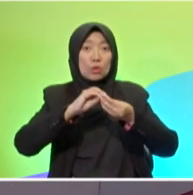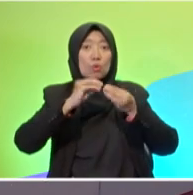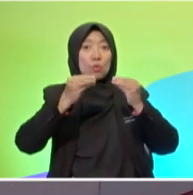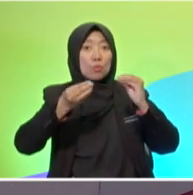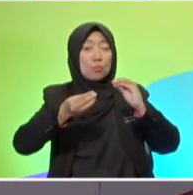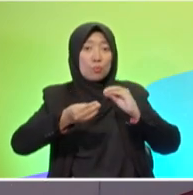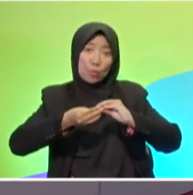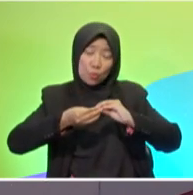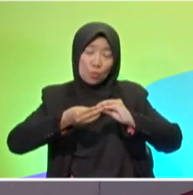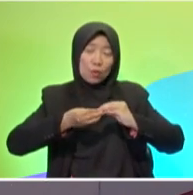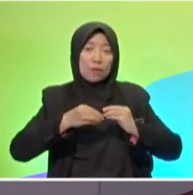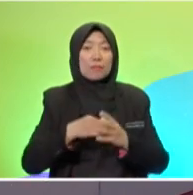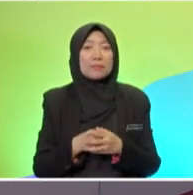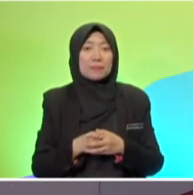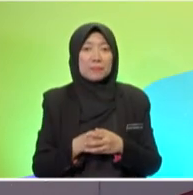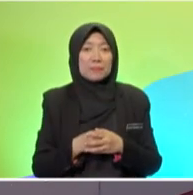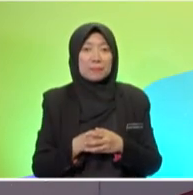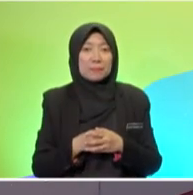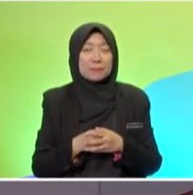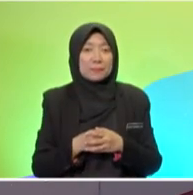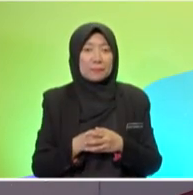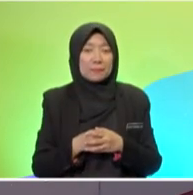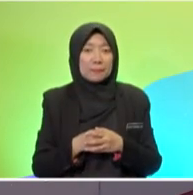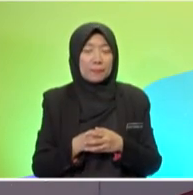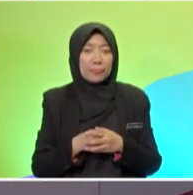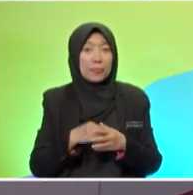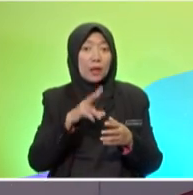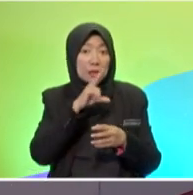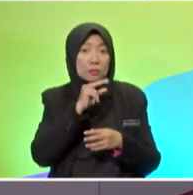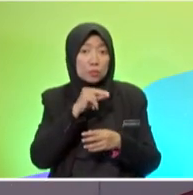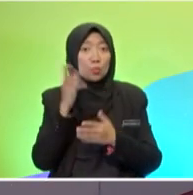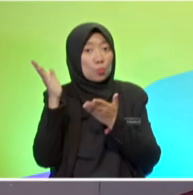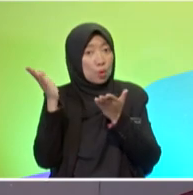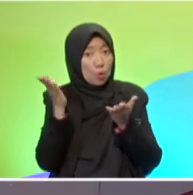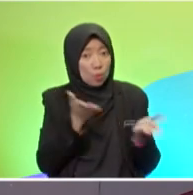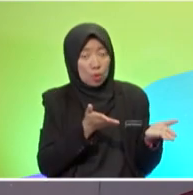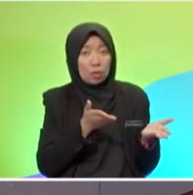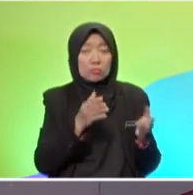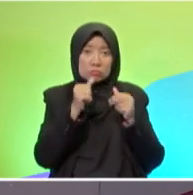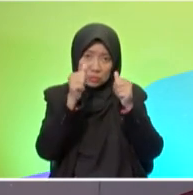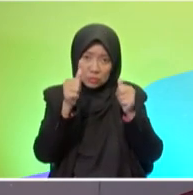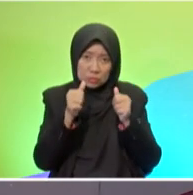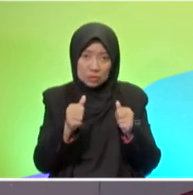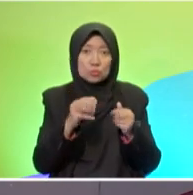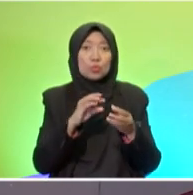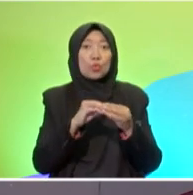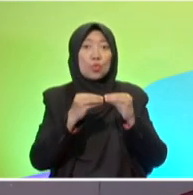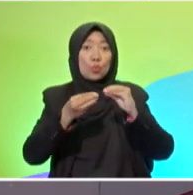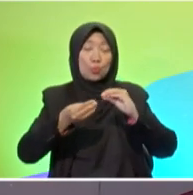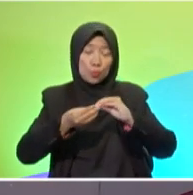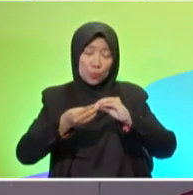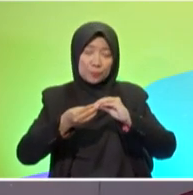Bermain dengan nombor ataupun itik yang ada bawa nombor. Okey. Cara dia macam